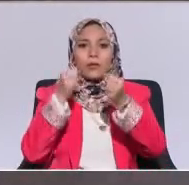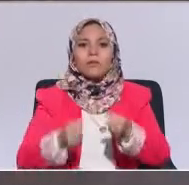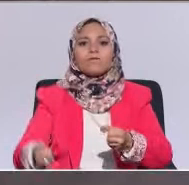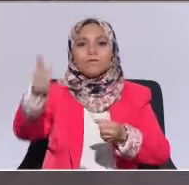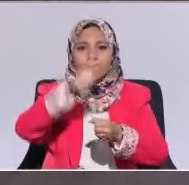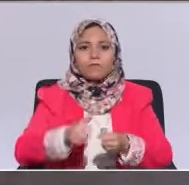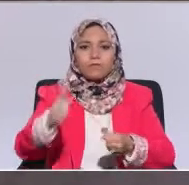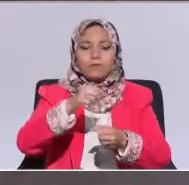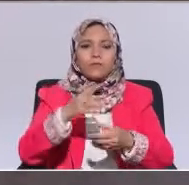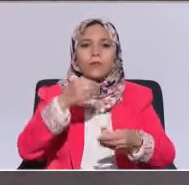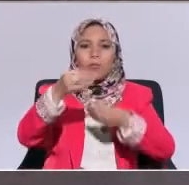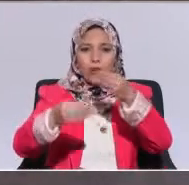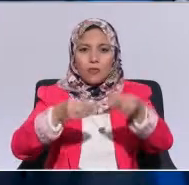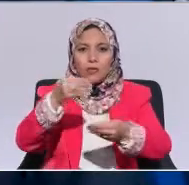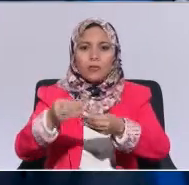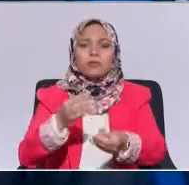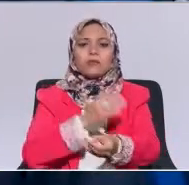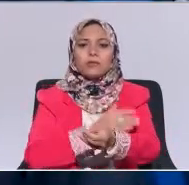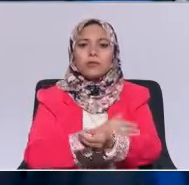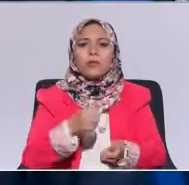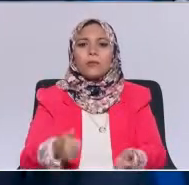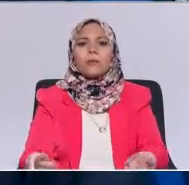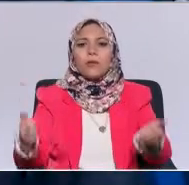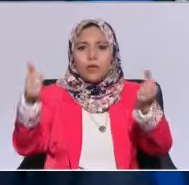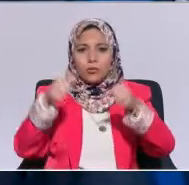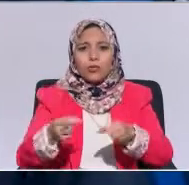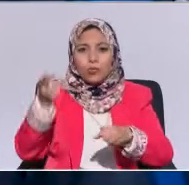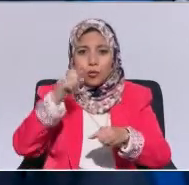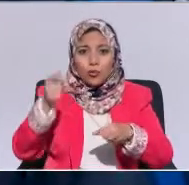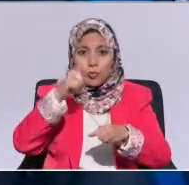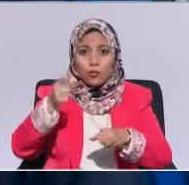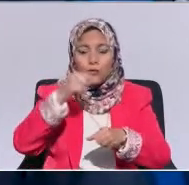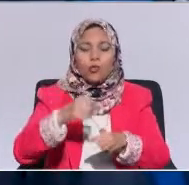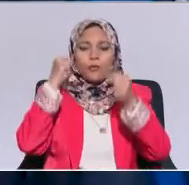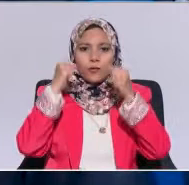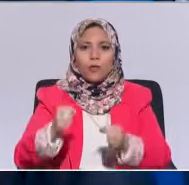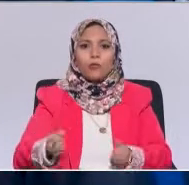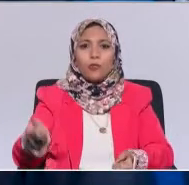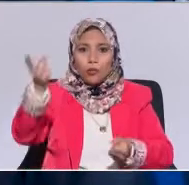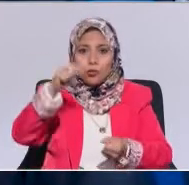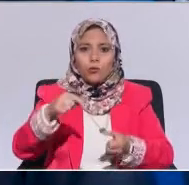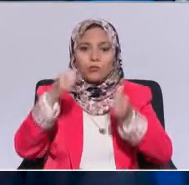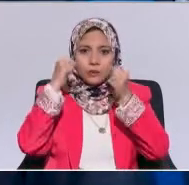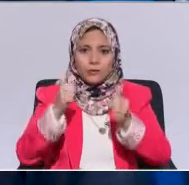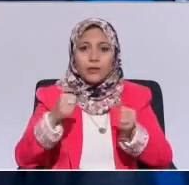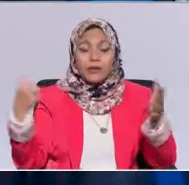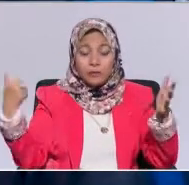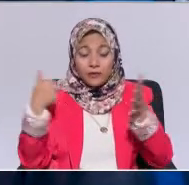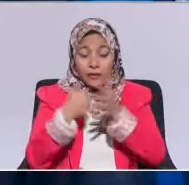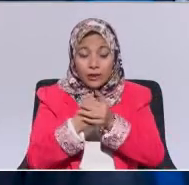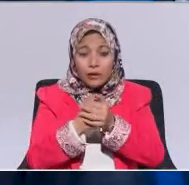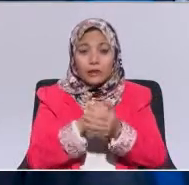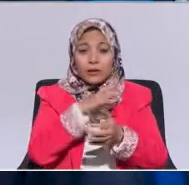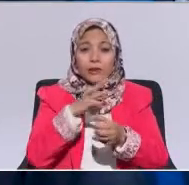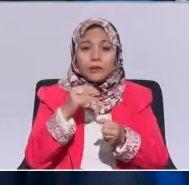زاد عليه زياده، يعني كل يوم اسوأ من اللي قبله، كل يوم، لحد ما